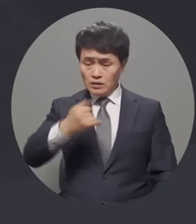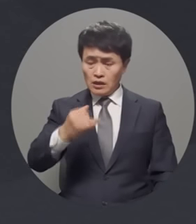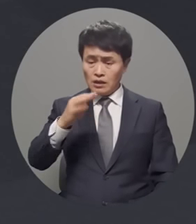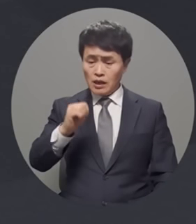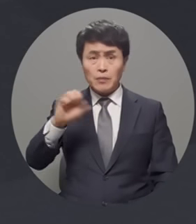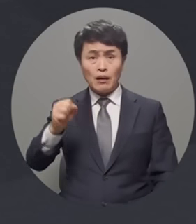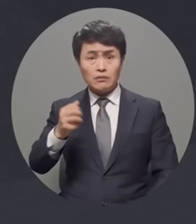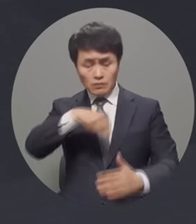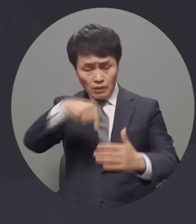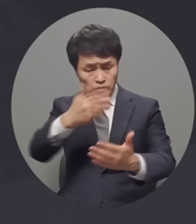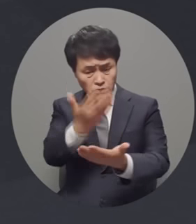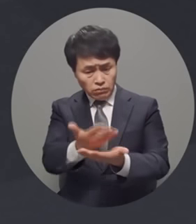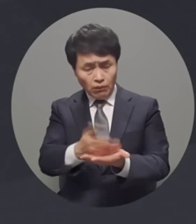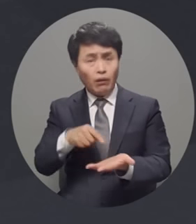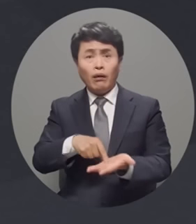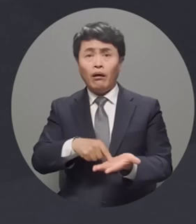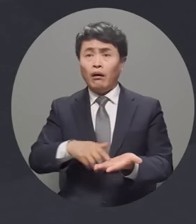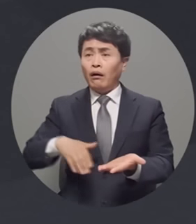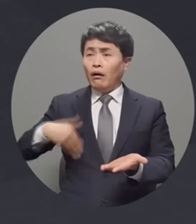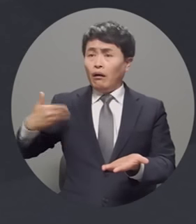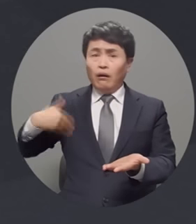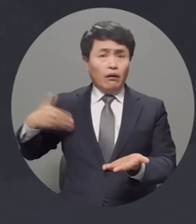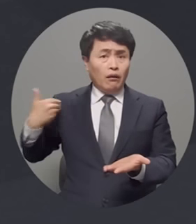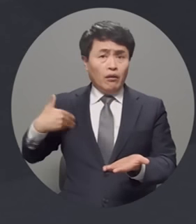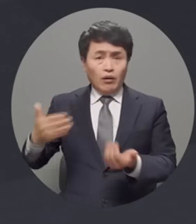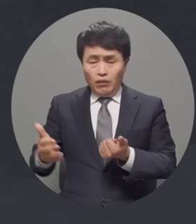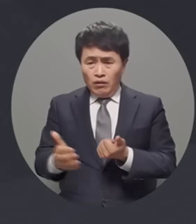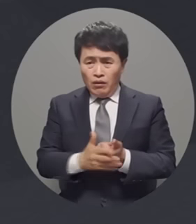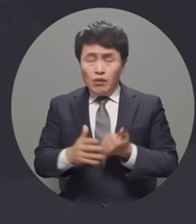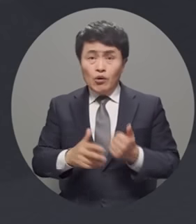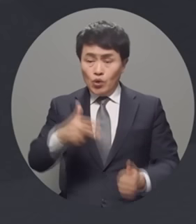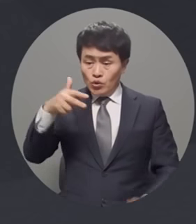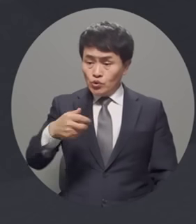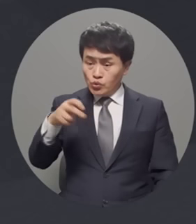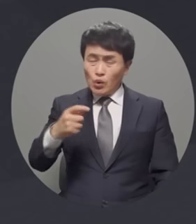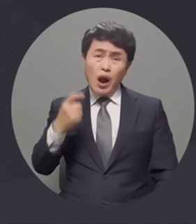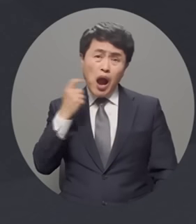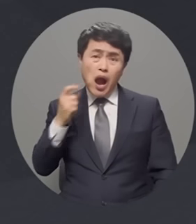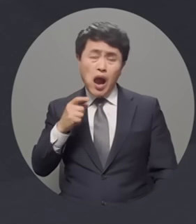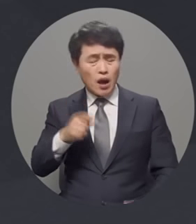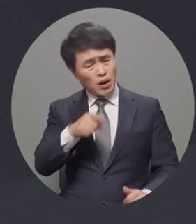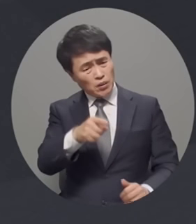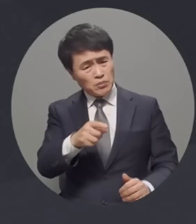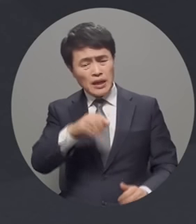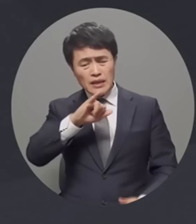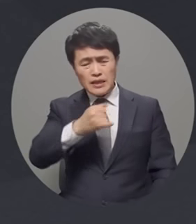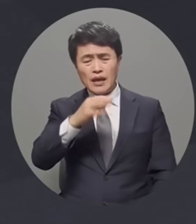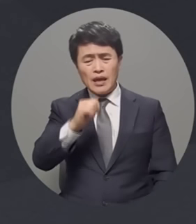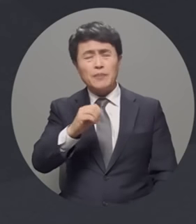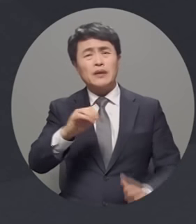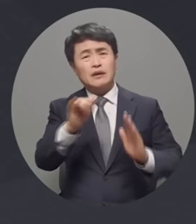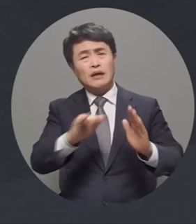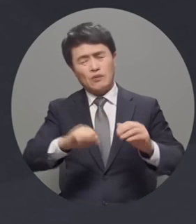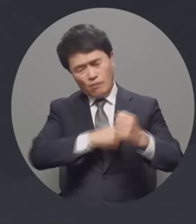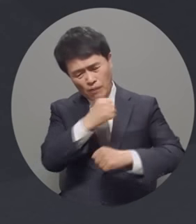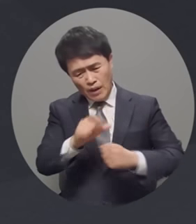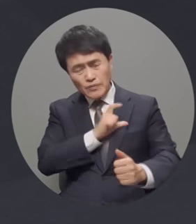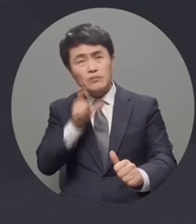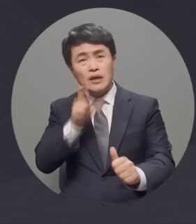서류에 대해선 아는 바가 없으며 가명인 주수호는 JMS 신도인 가족이 마음대로 지어 붙인 것이고